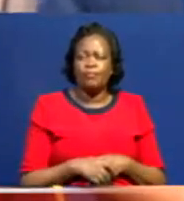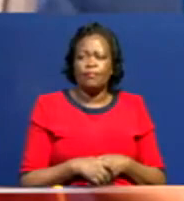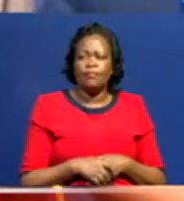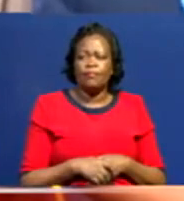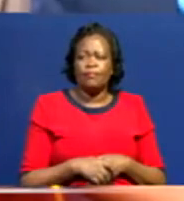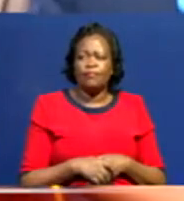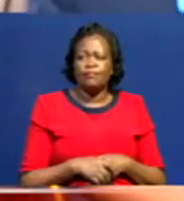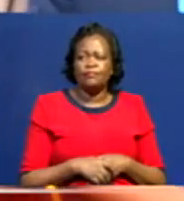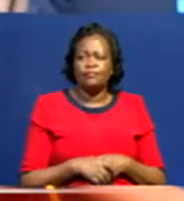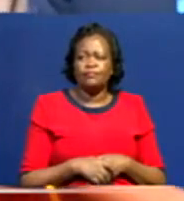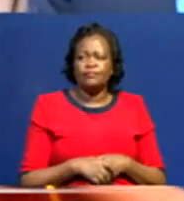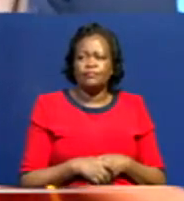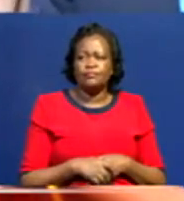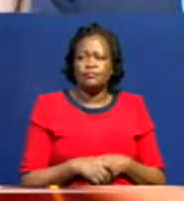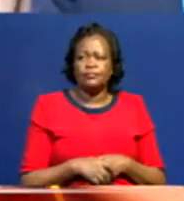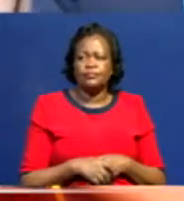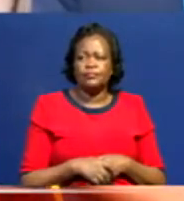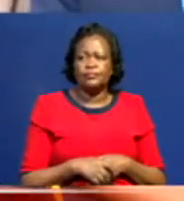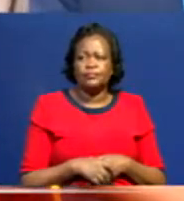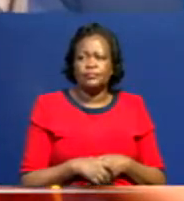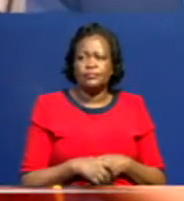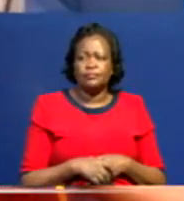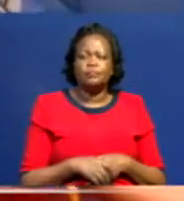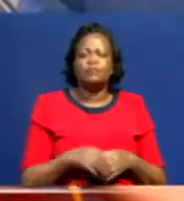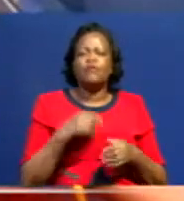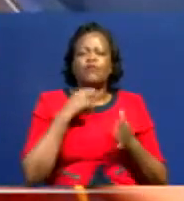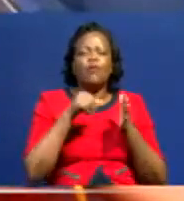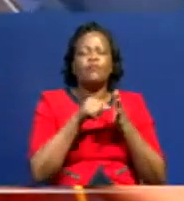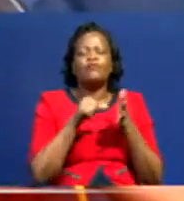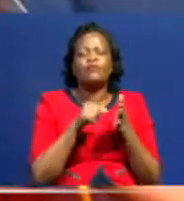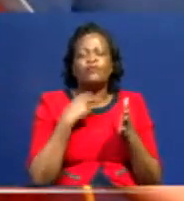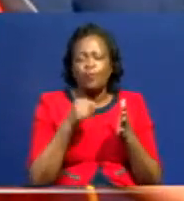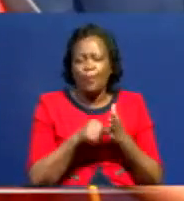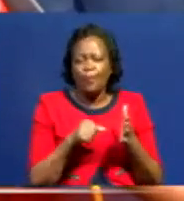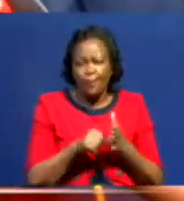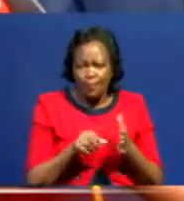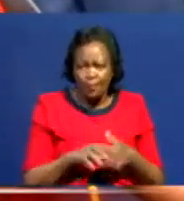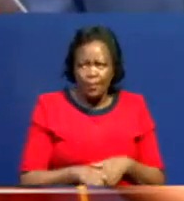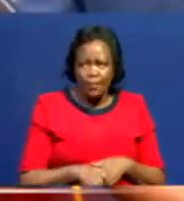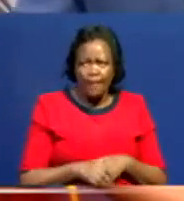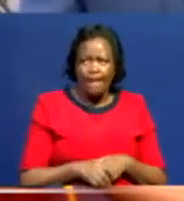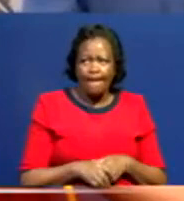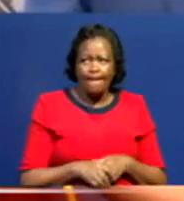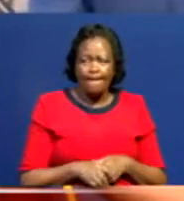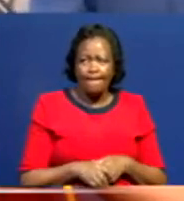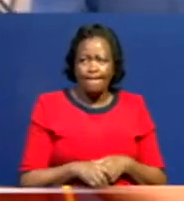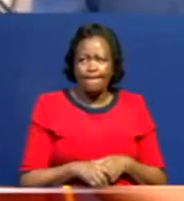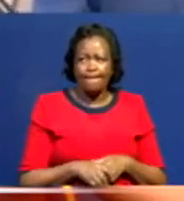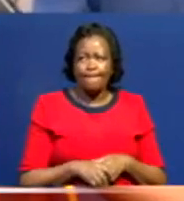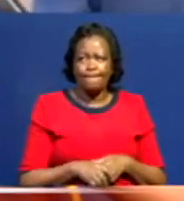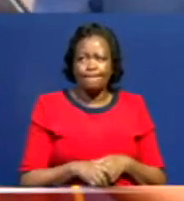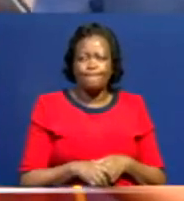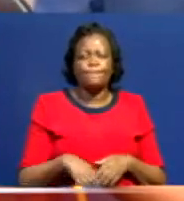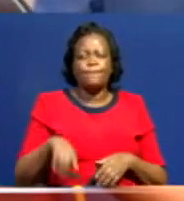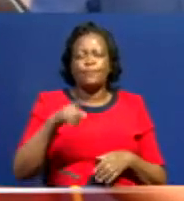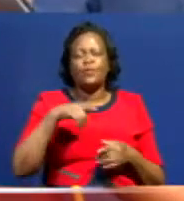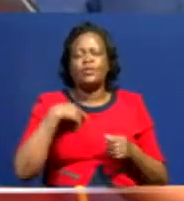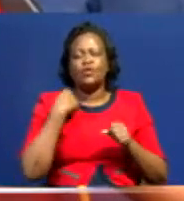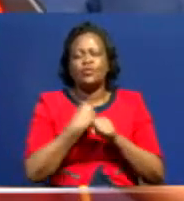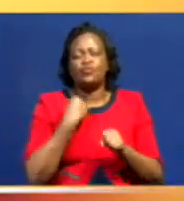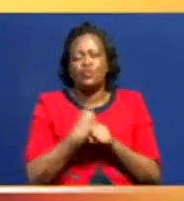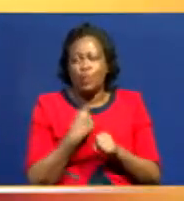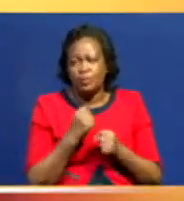is allowed in Kenya, allowed by BKIA, allowed by BBDA, so we are there to work together